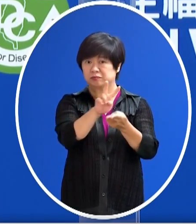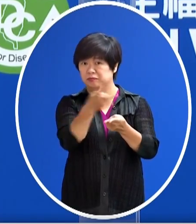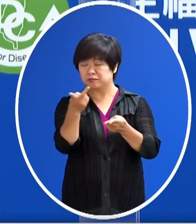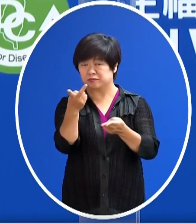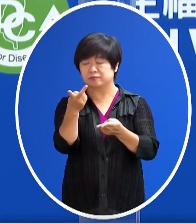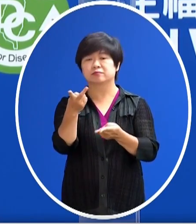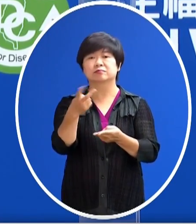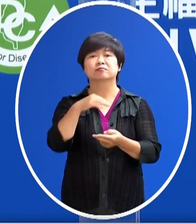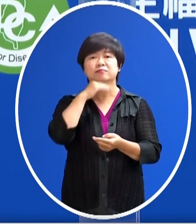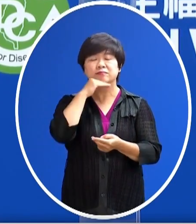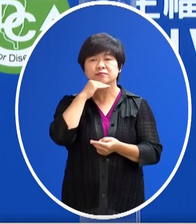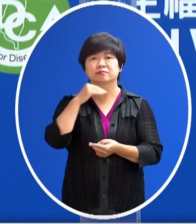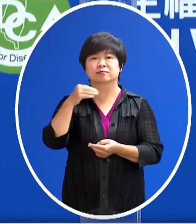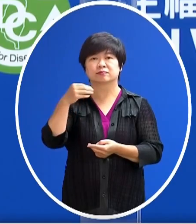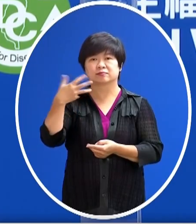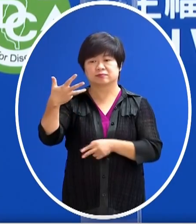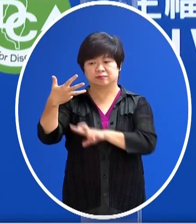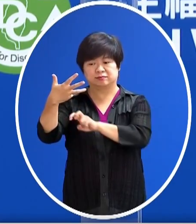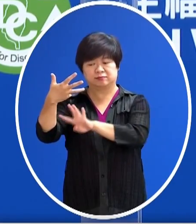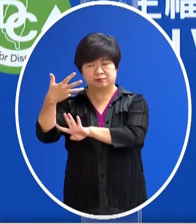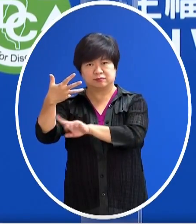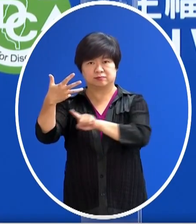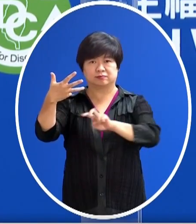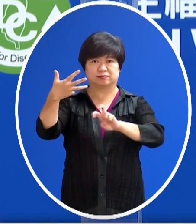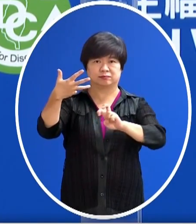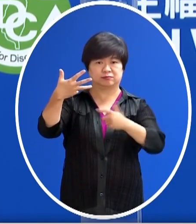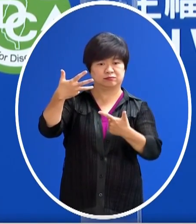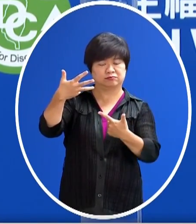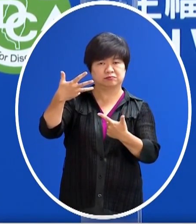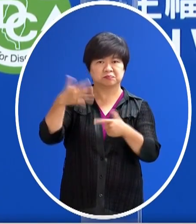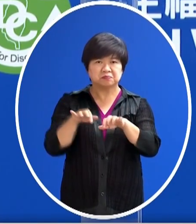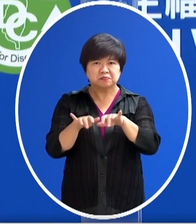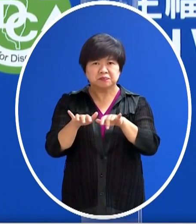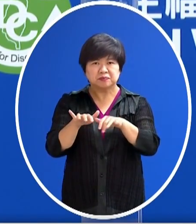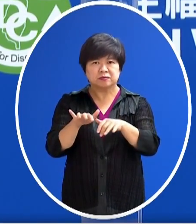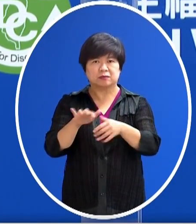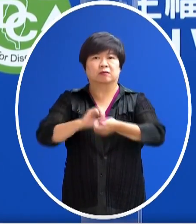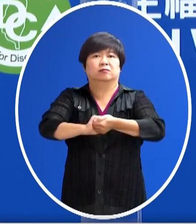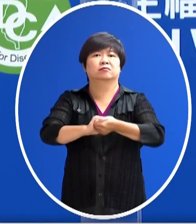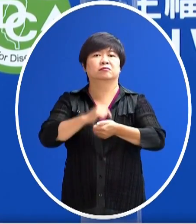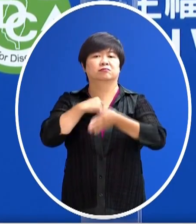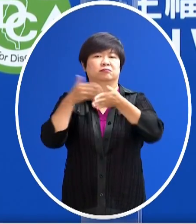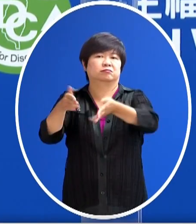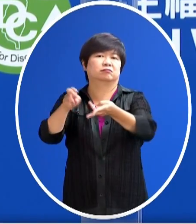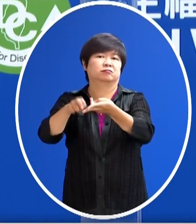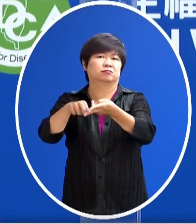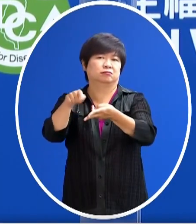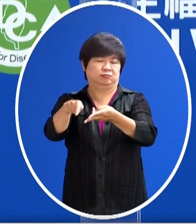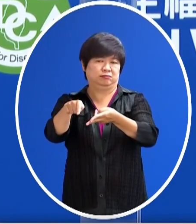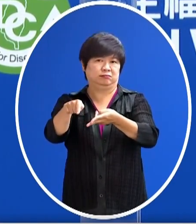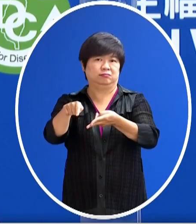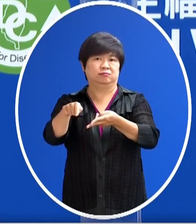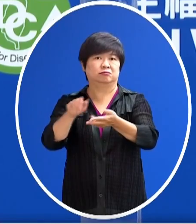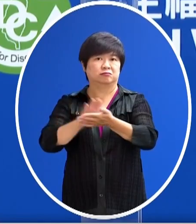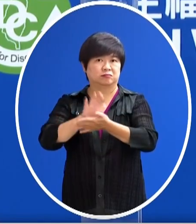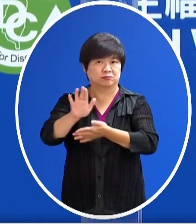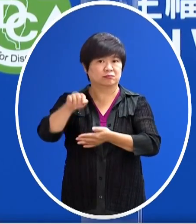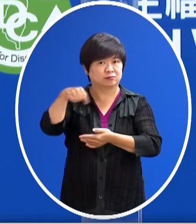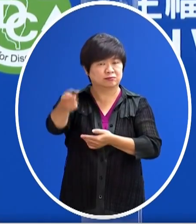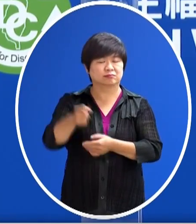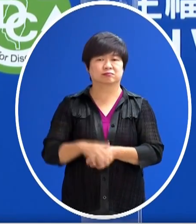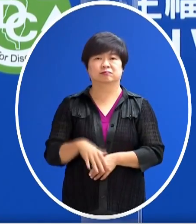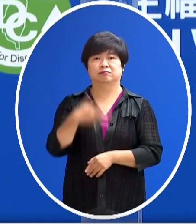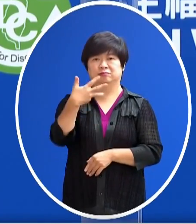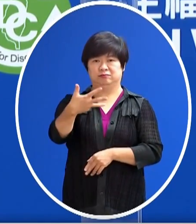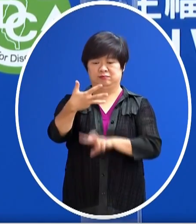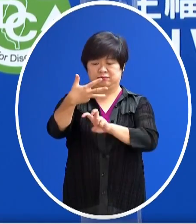那8月24、26他要来讲，就是说他要选在什么地方。然后8月28号，我们会简讯